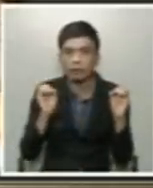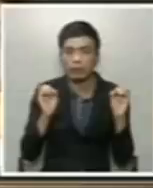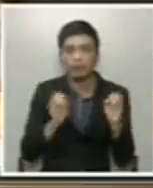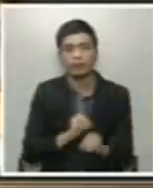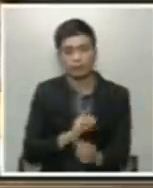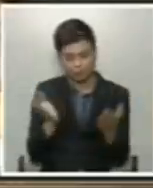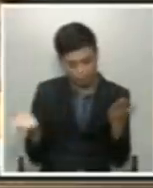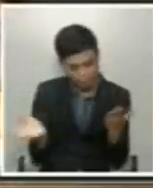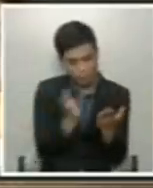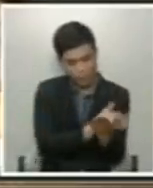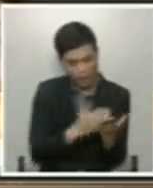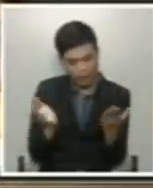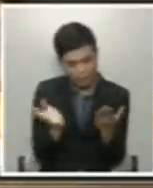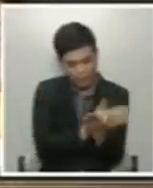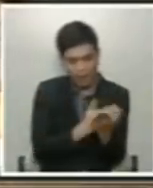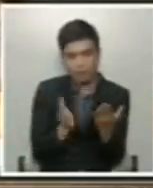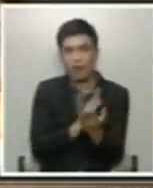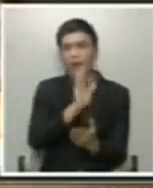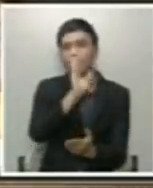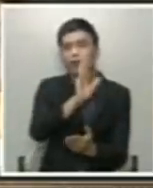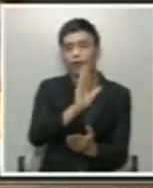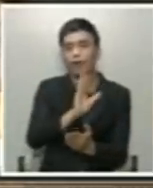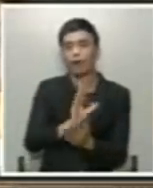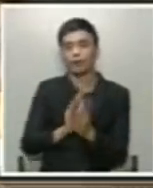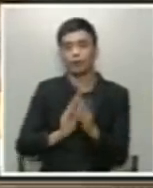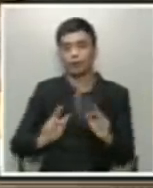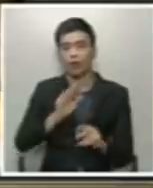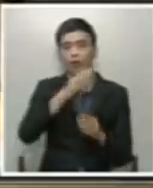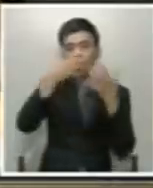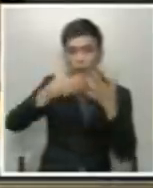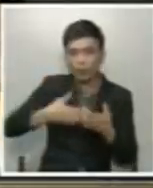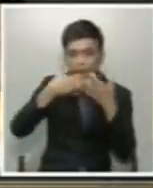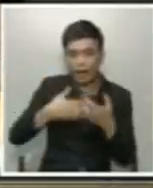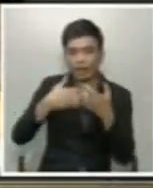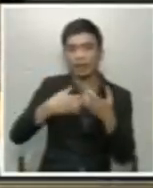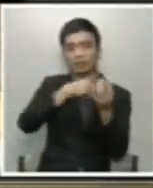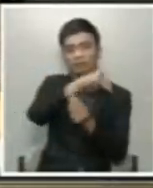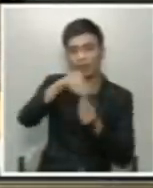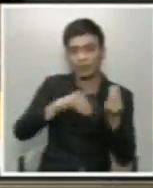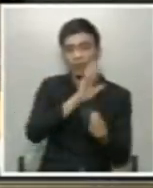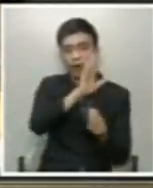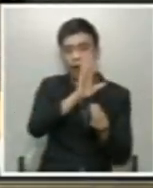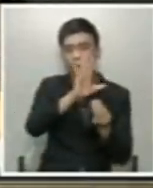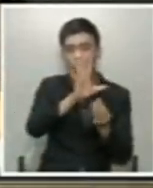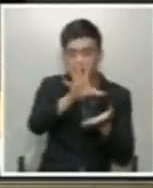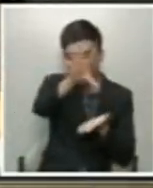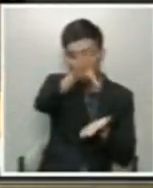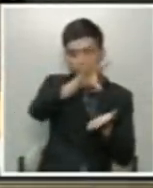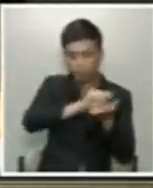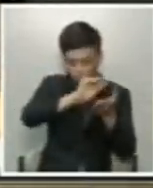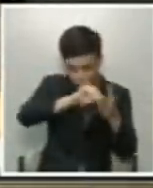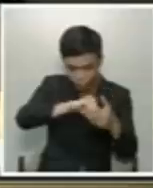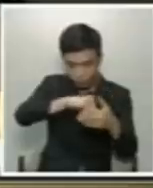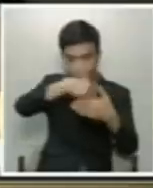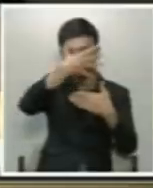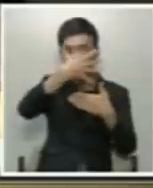ท่านเข้าไปดูครับที่ข้อมูลสำนักงานเศรษฐกิจอุตสาหกรรมนะฮะแล้วดาวน์โหลดไฟล์ Excel มาดูอัตราการใช้กำลัง